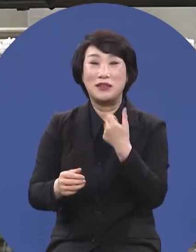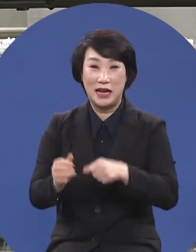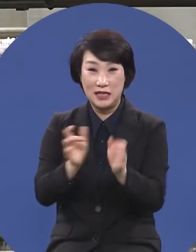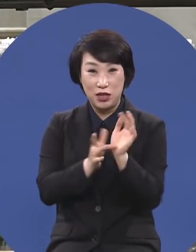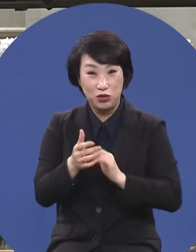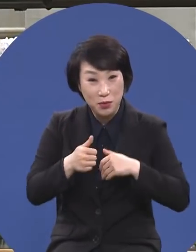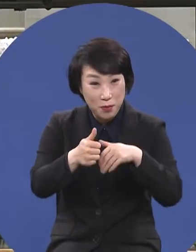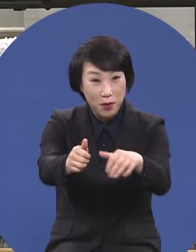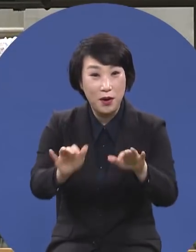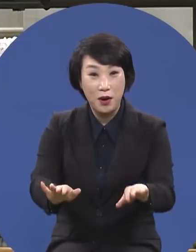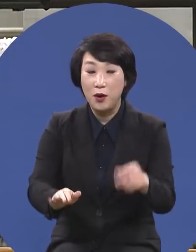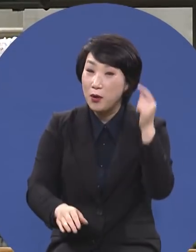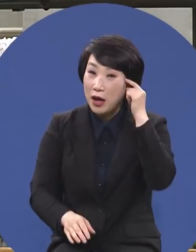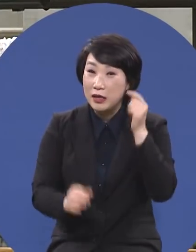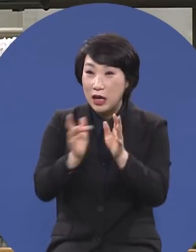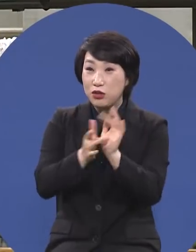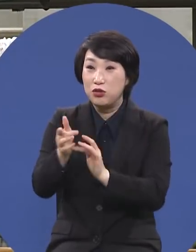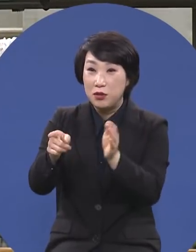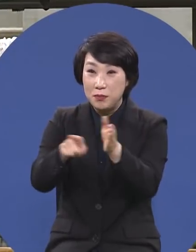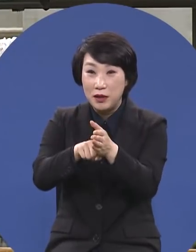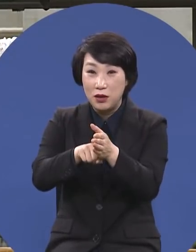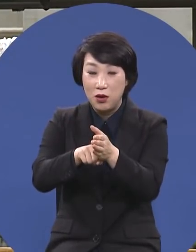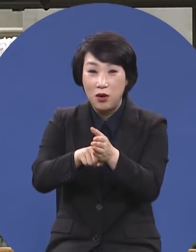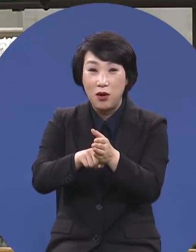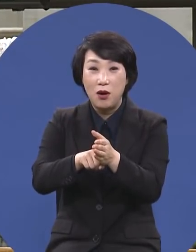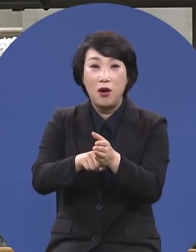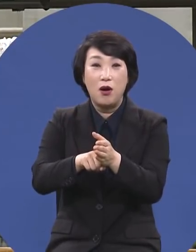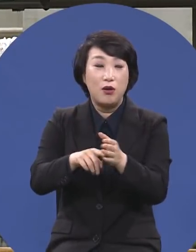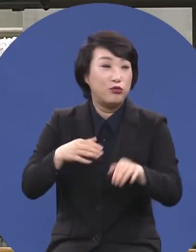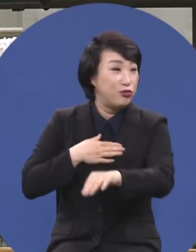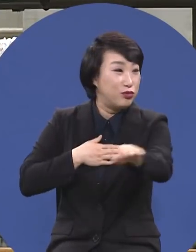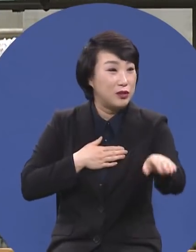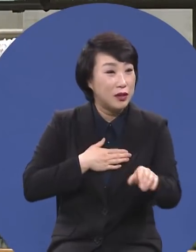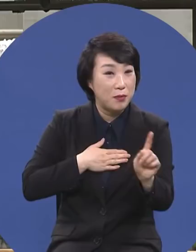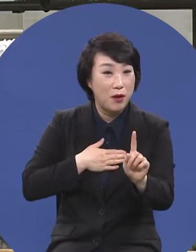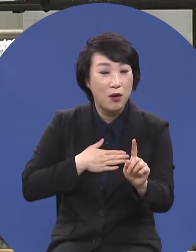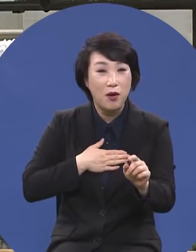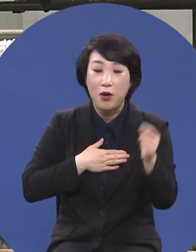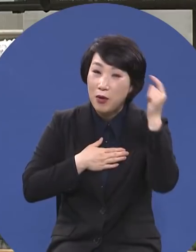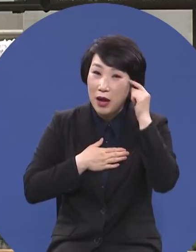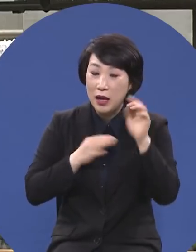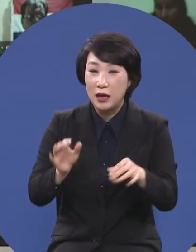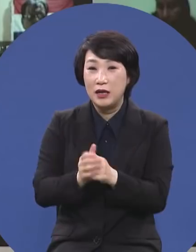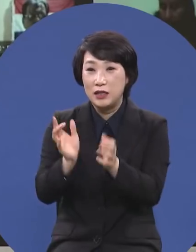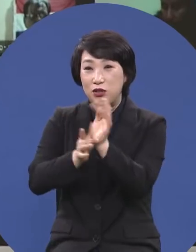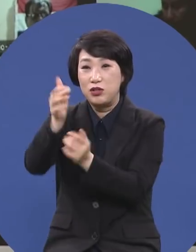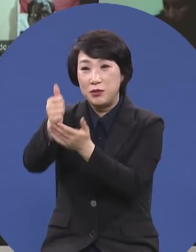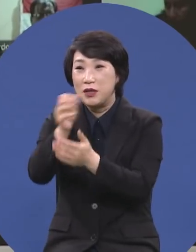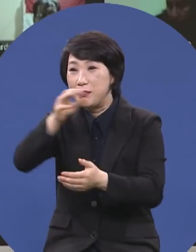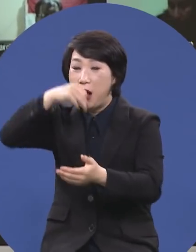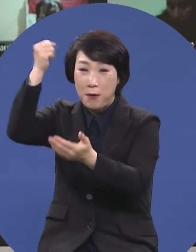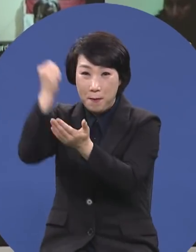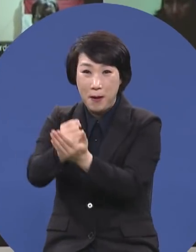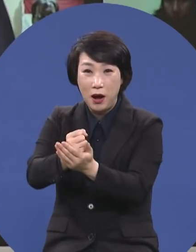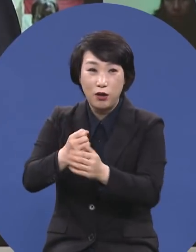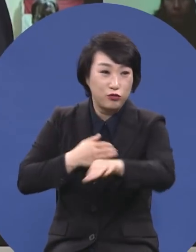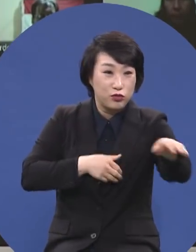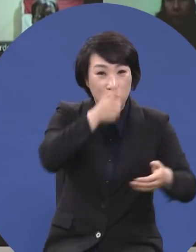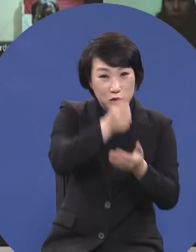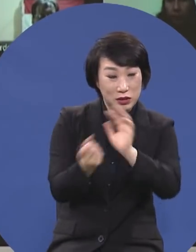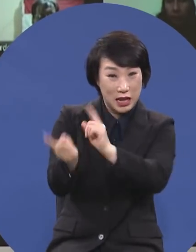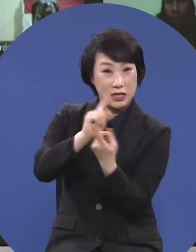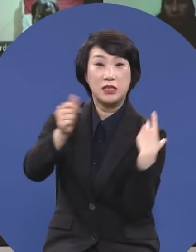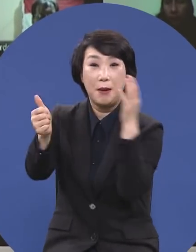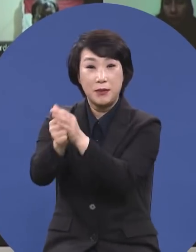독생자를 주셨으니 독생자를 십자가에 못 박아서 우리의 죄를 담당하고 죽여서 나를 구원하고 이를